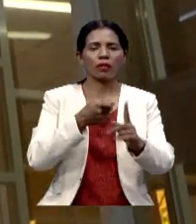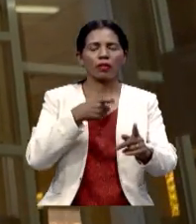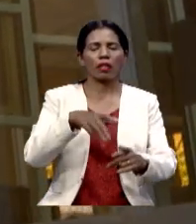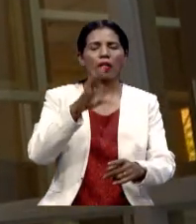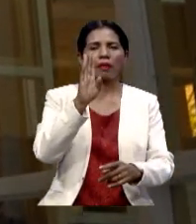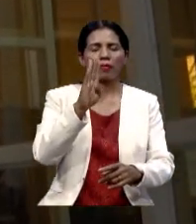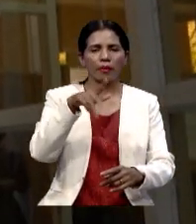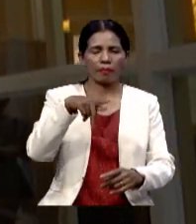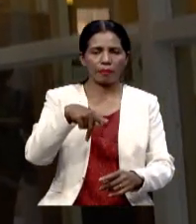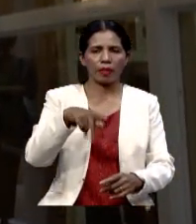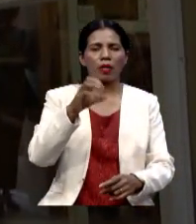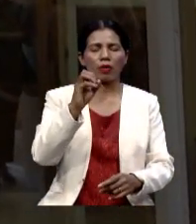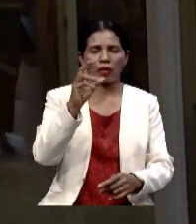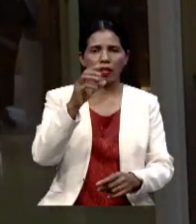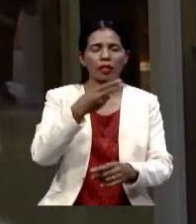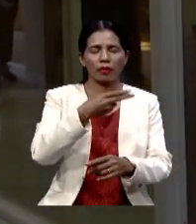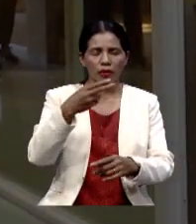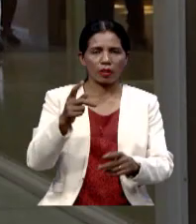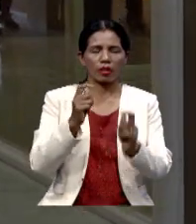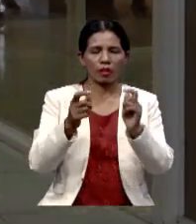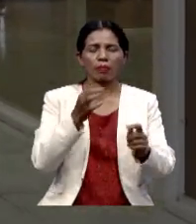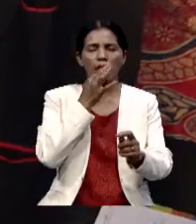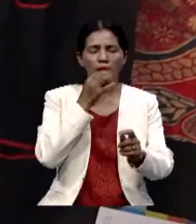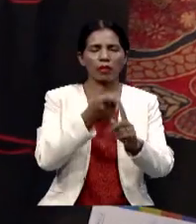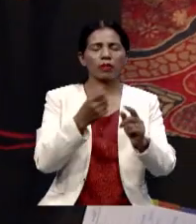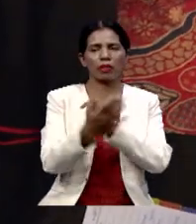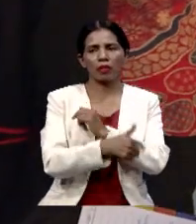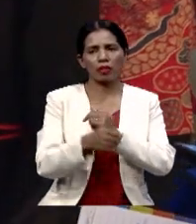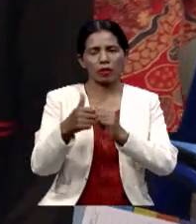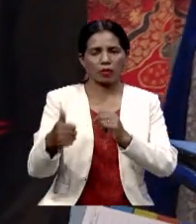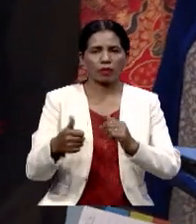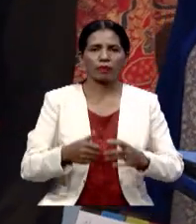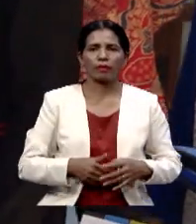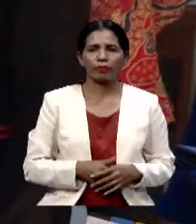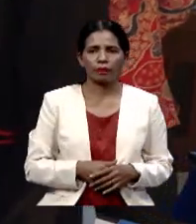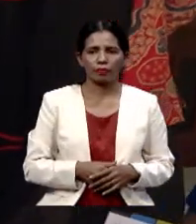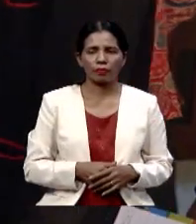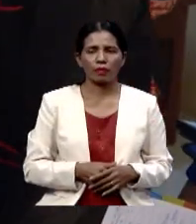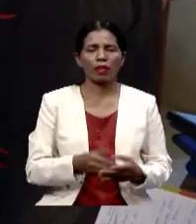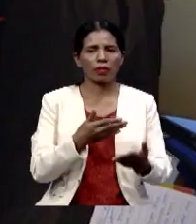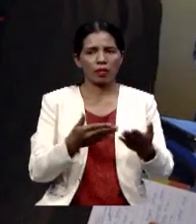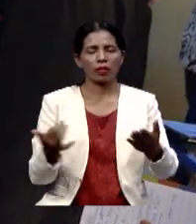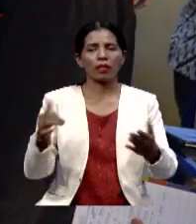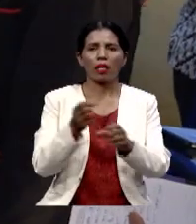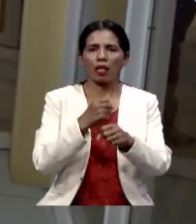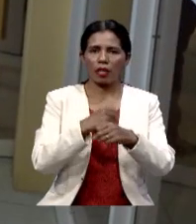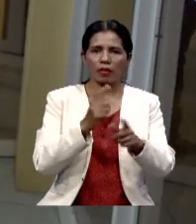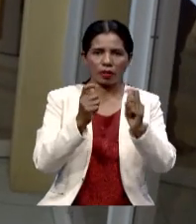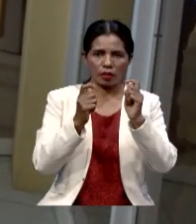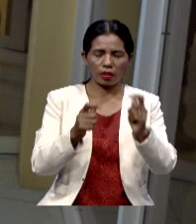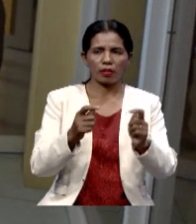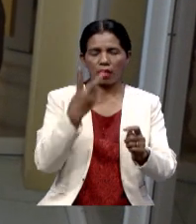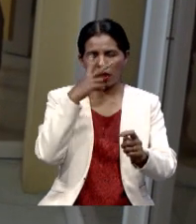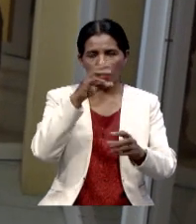BPOM Indonésia, o de haloteste Baihan importação no alcoólicas. Equipamento refere-se a haloteste onde identifica